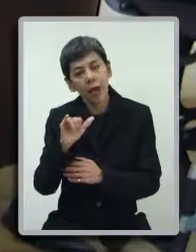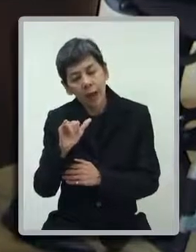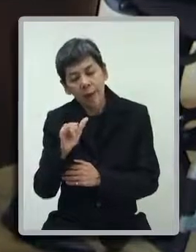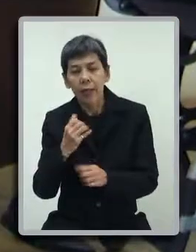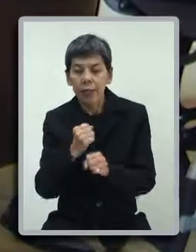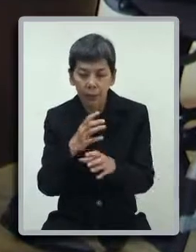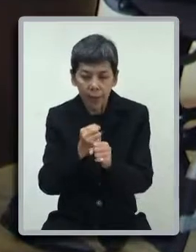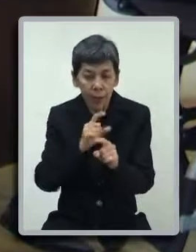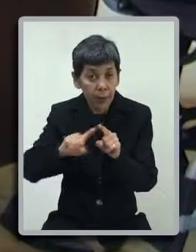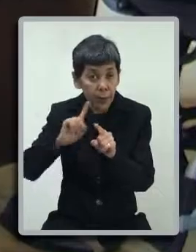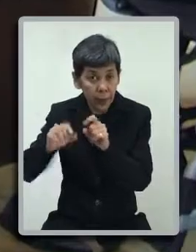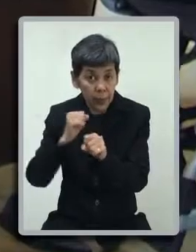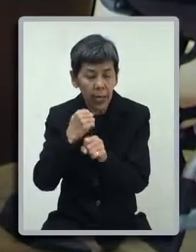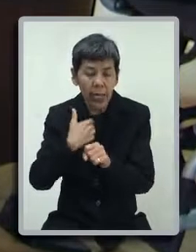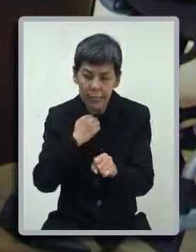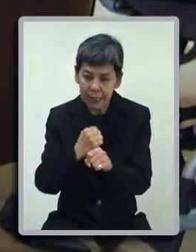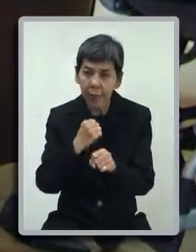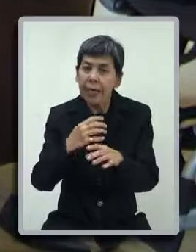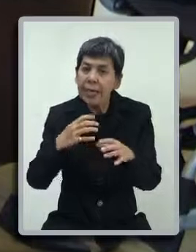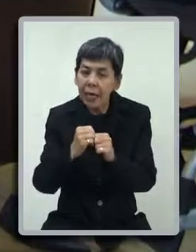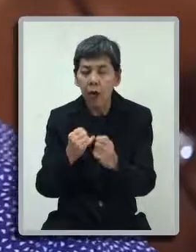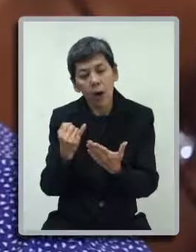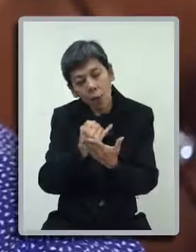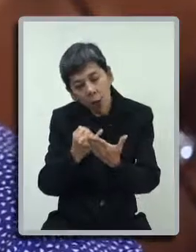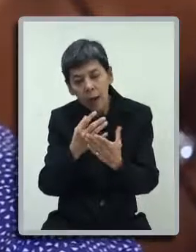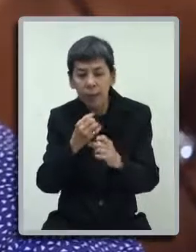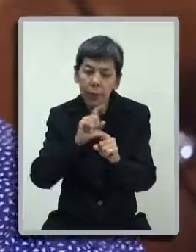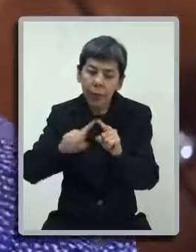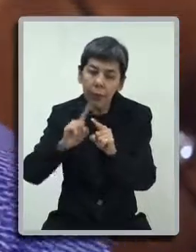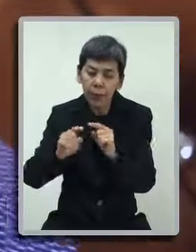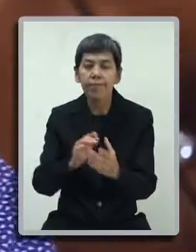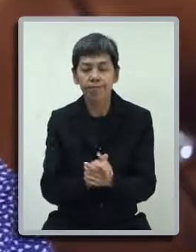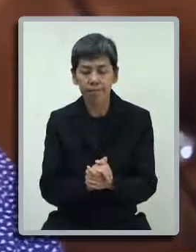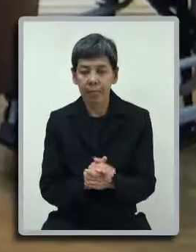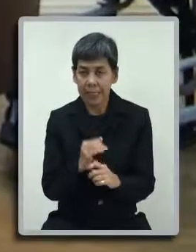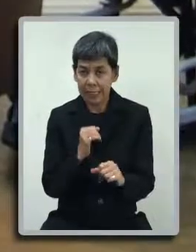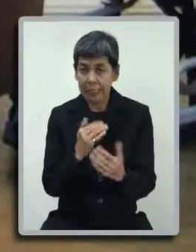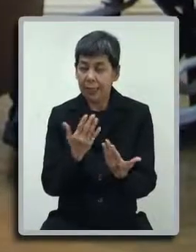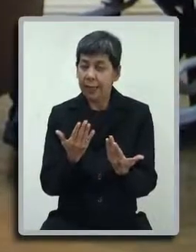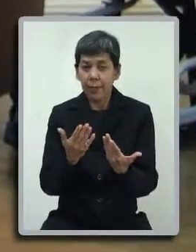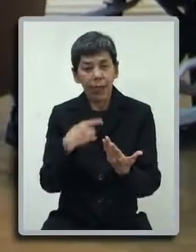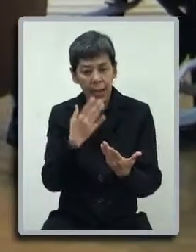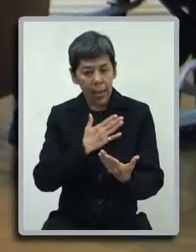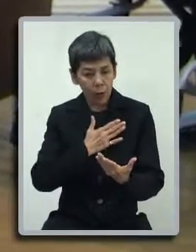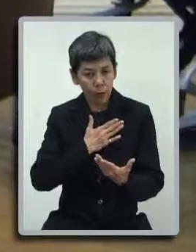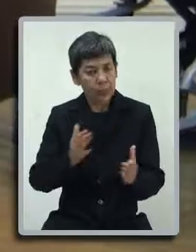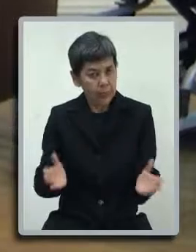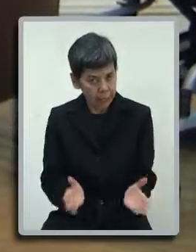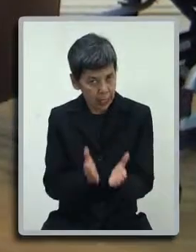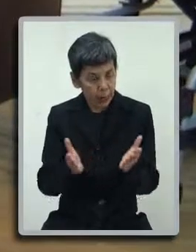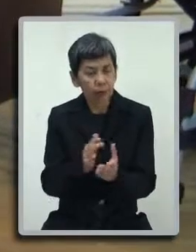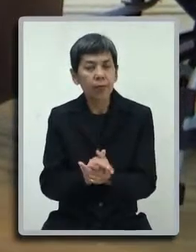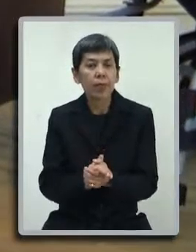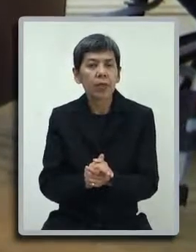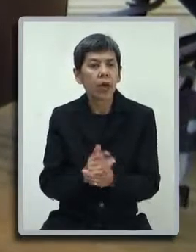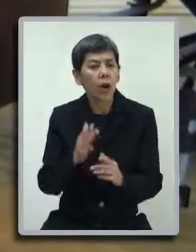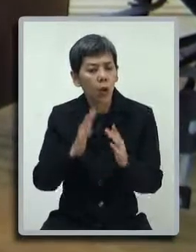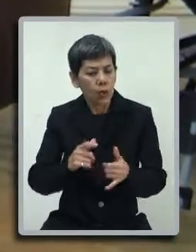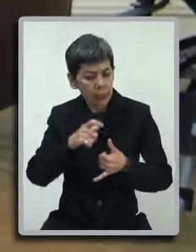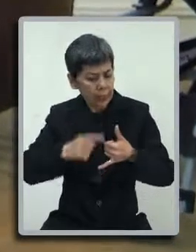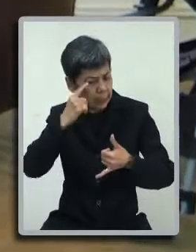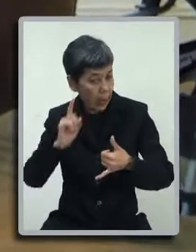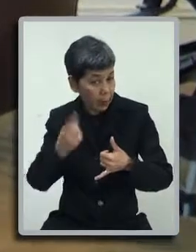ามแกลเลอรี่นะครับที่ทำงานในเรื่องของศิลปะประติมากรรมเป็นงานของที่เราสนับสนุนทั้งศิล